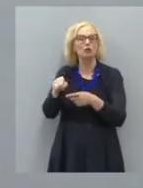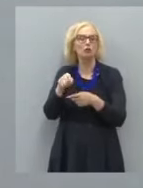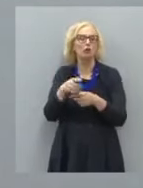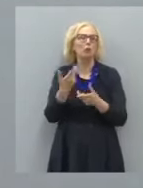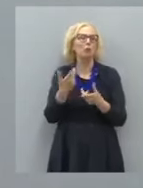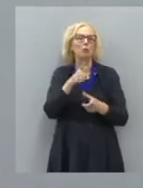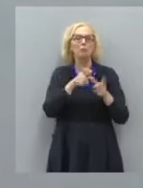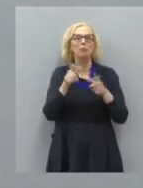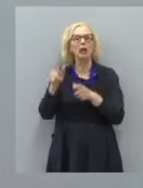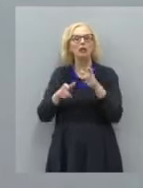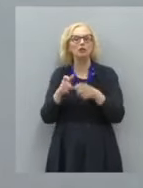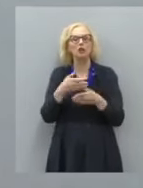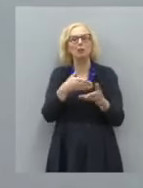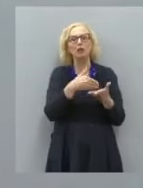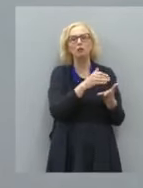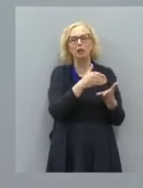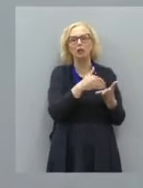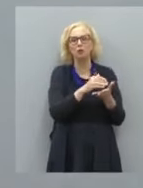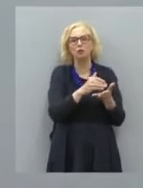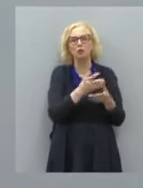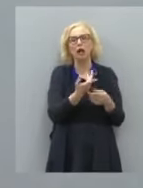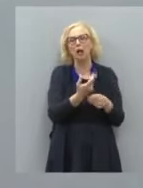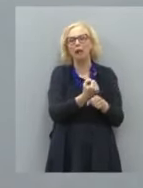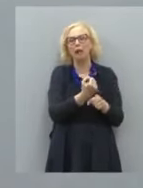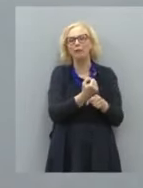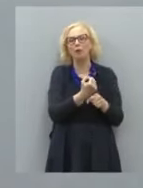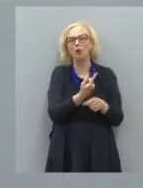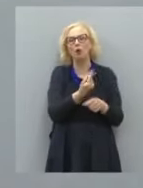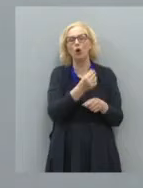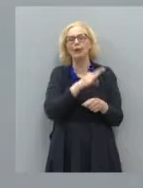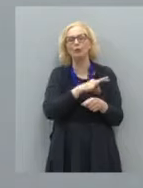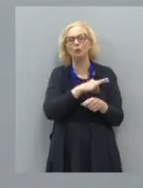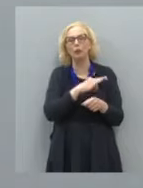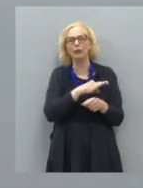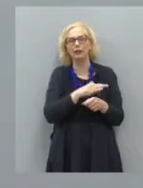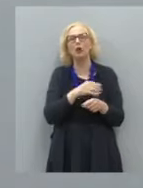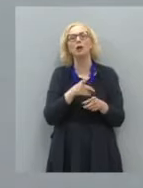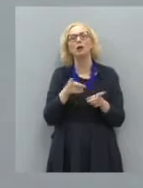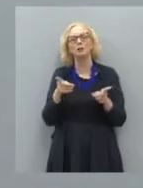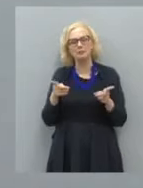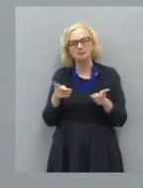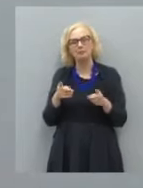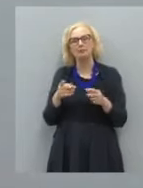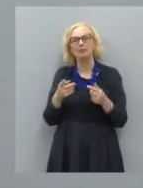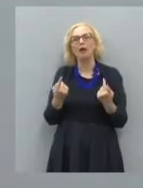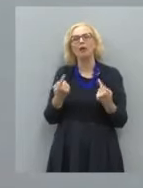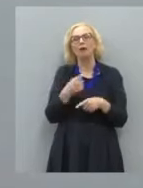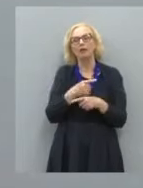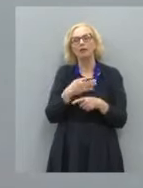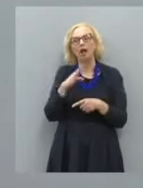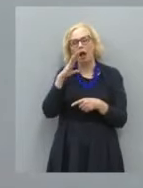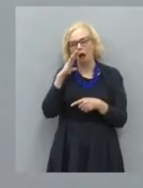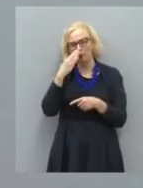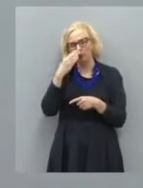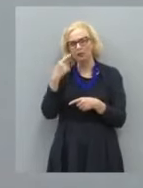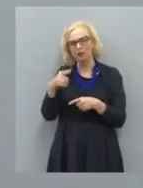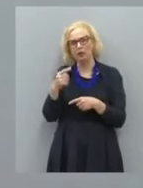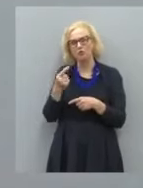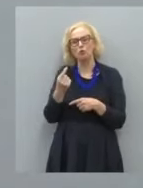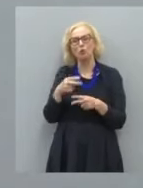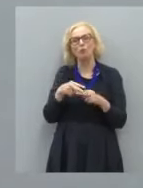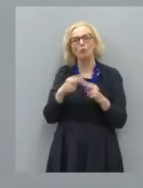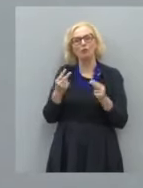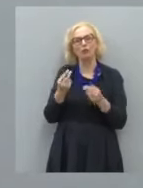costantemente di esercitare un lavoro retribuito per invece sfruttare un sussidio